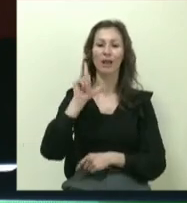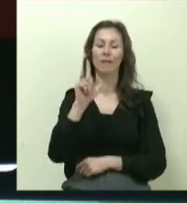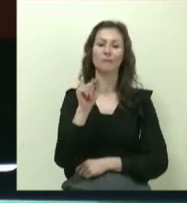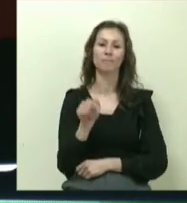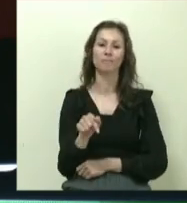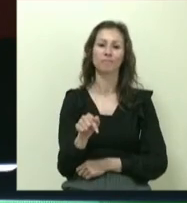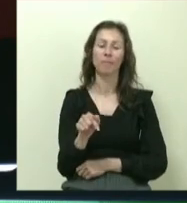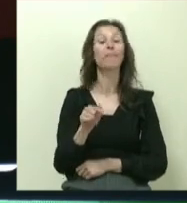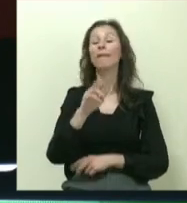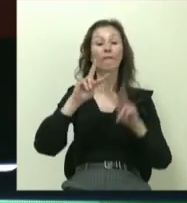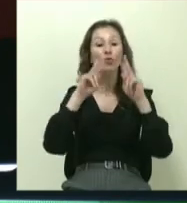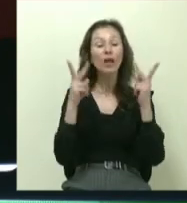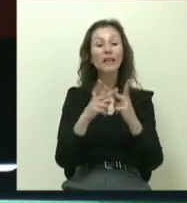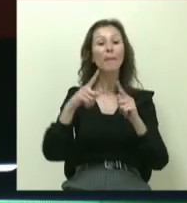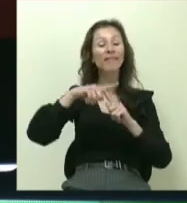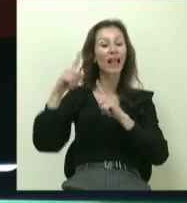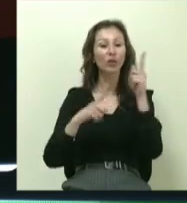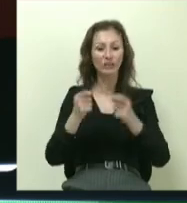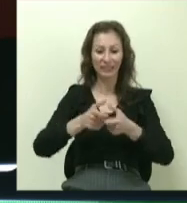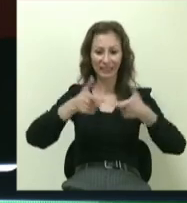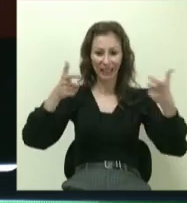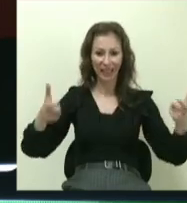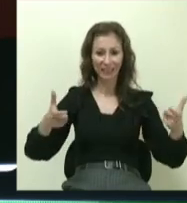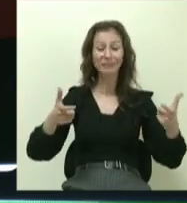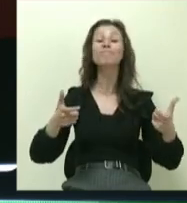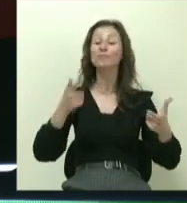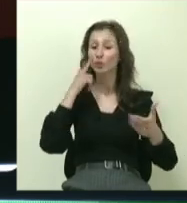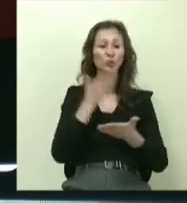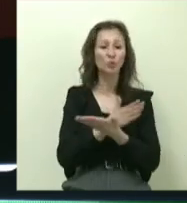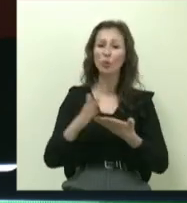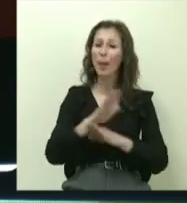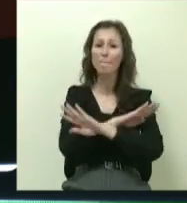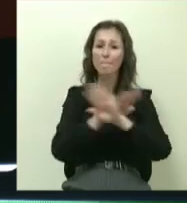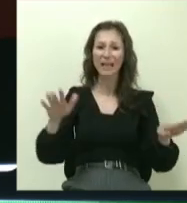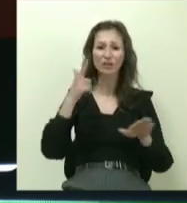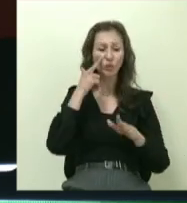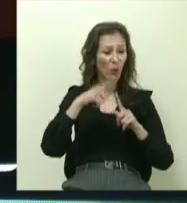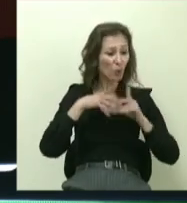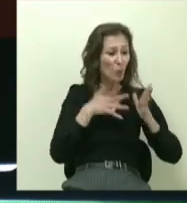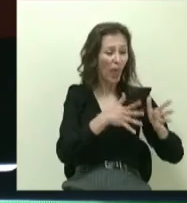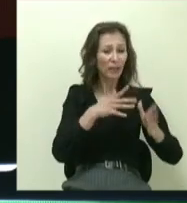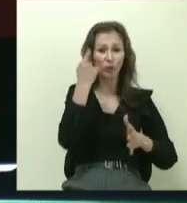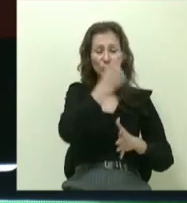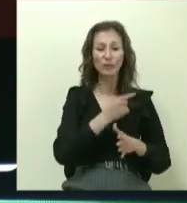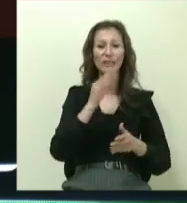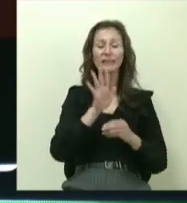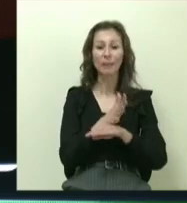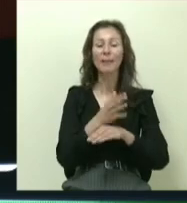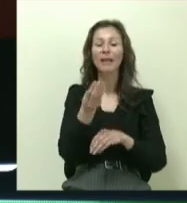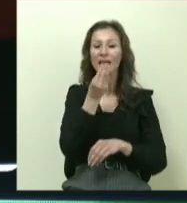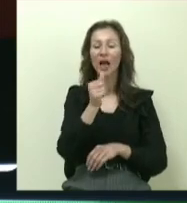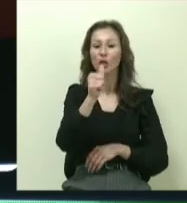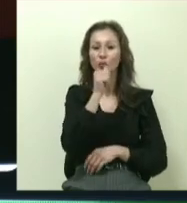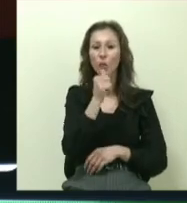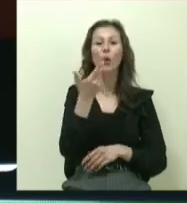Küreselleşme ve teknolojik gelişmenin tetiklediği sürdürülemez tükeli tüketim kalıpları sebebiyle gıda su